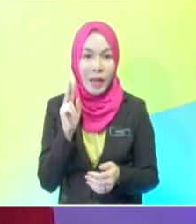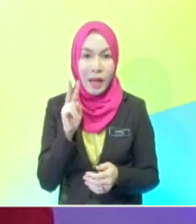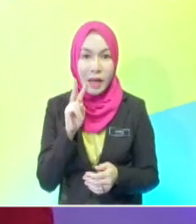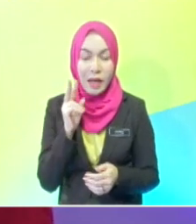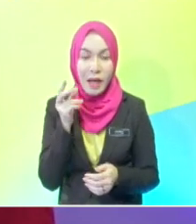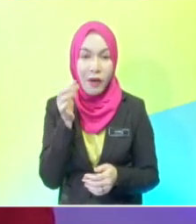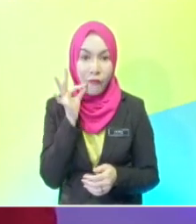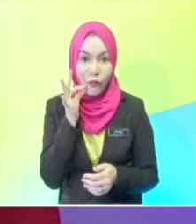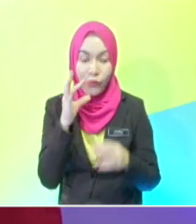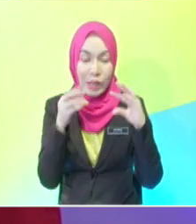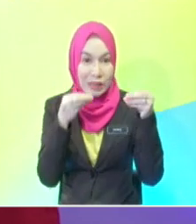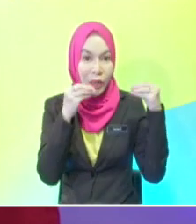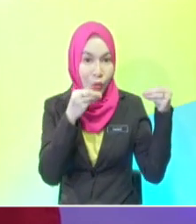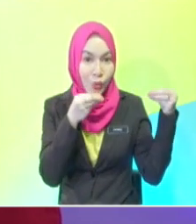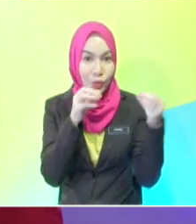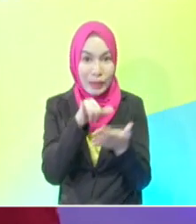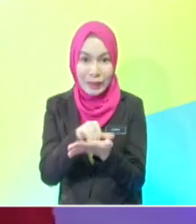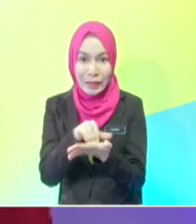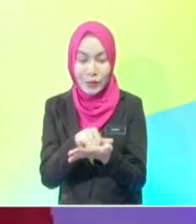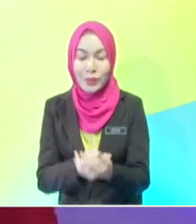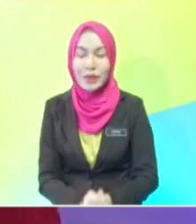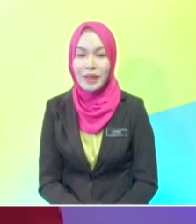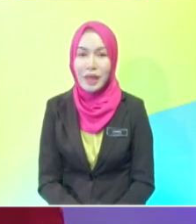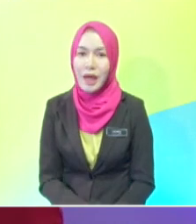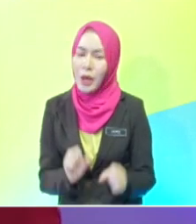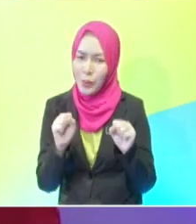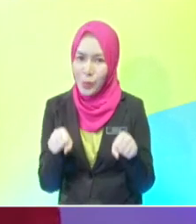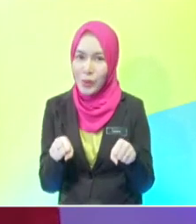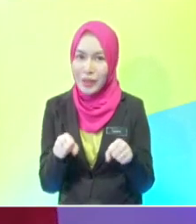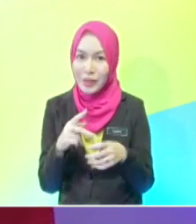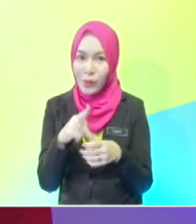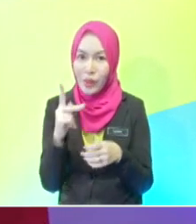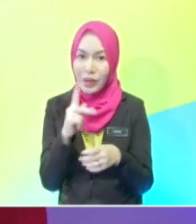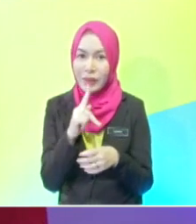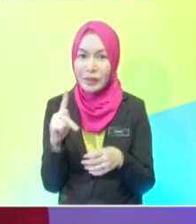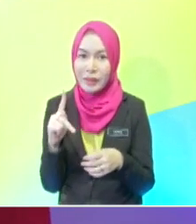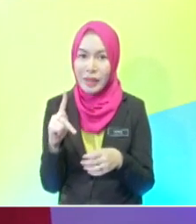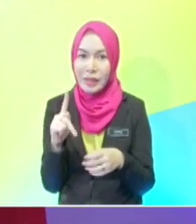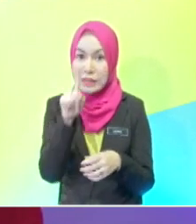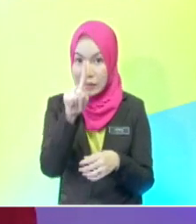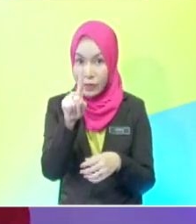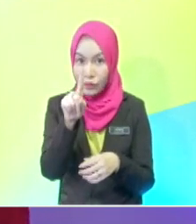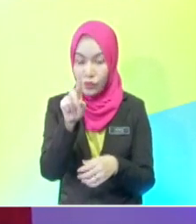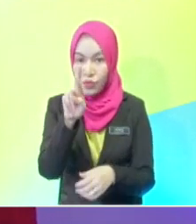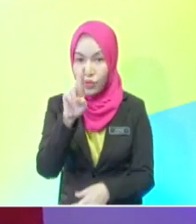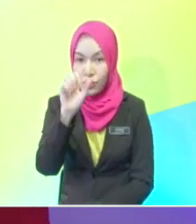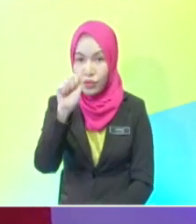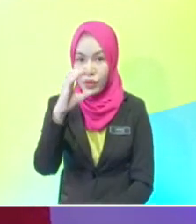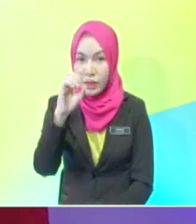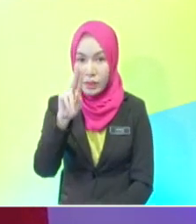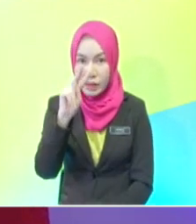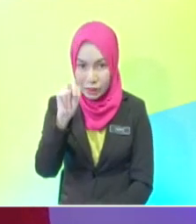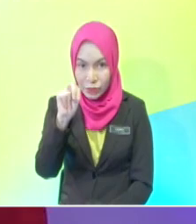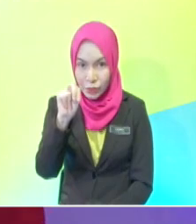beauty BT ini nanti dia boleh keluarkan racun yang penting kalau serangku makan